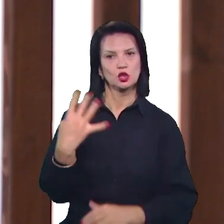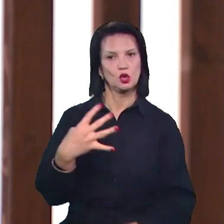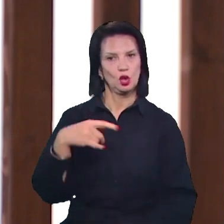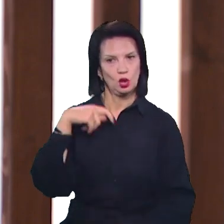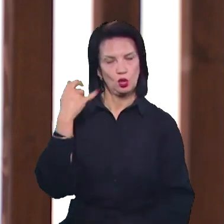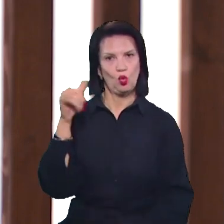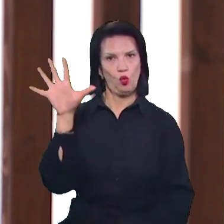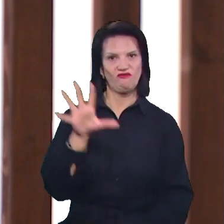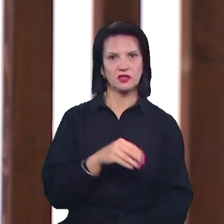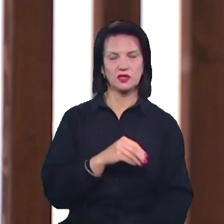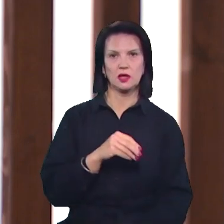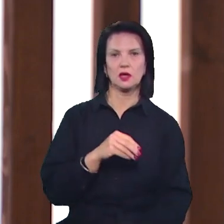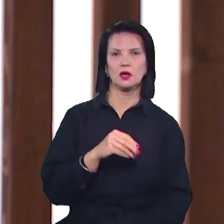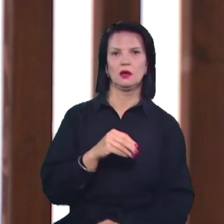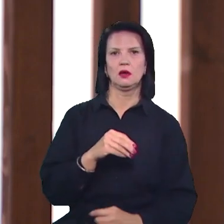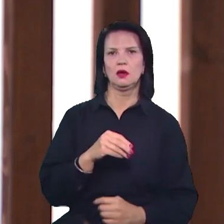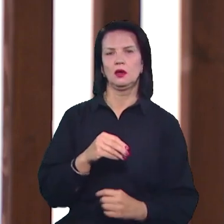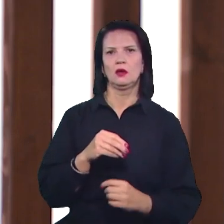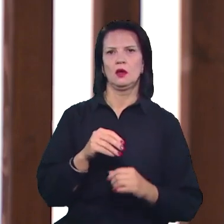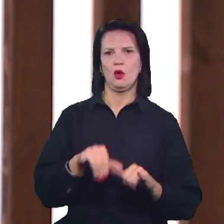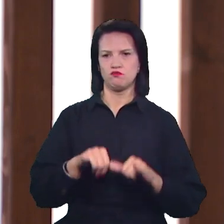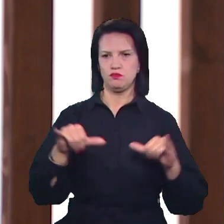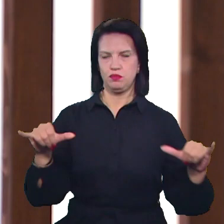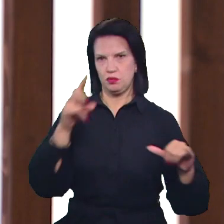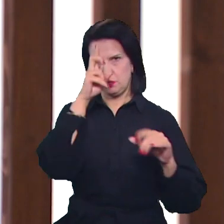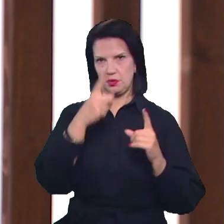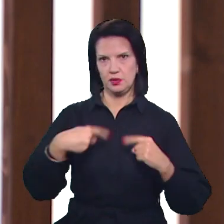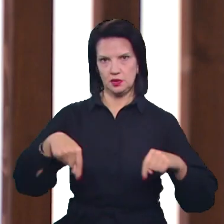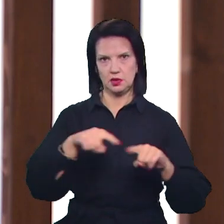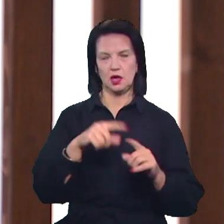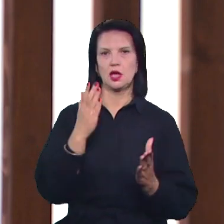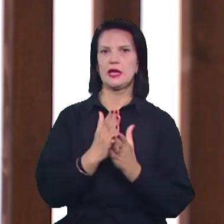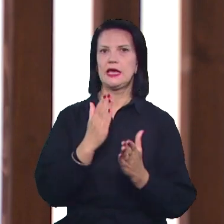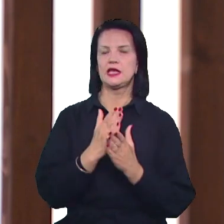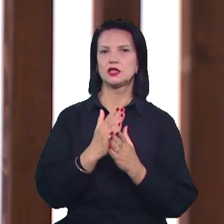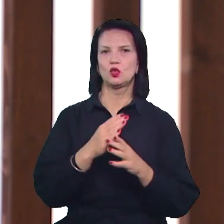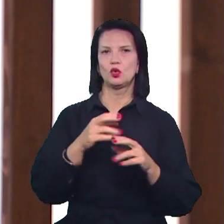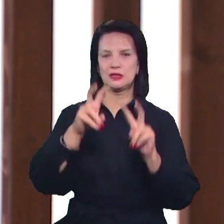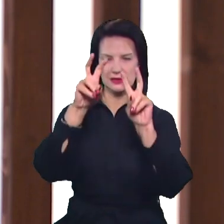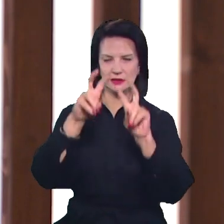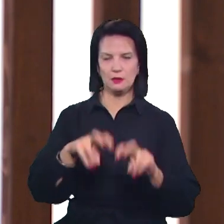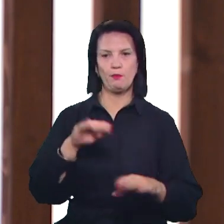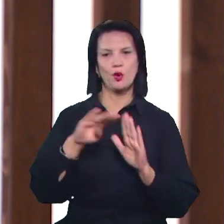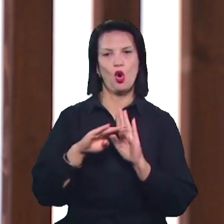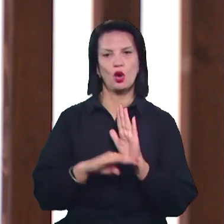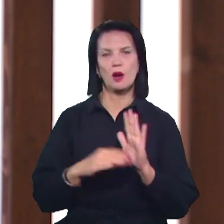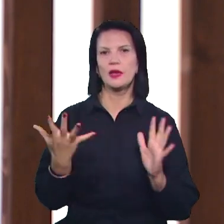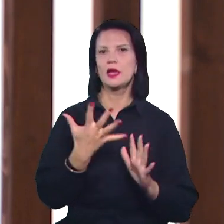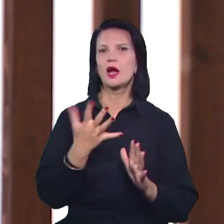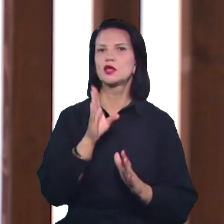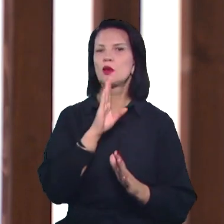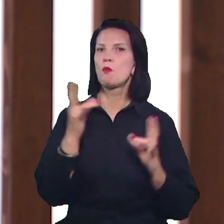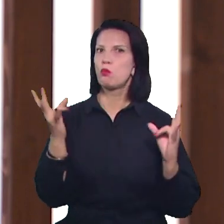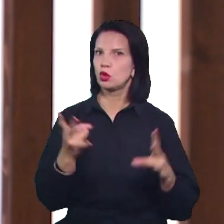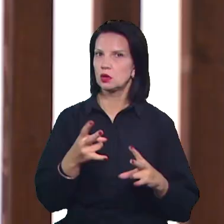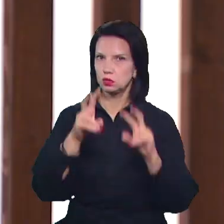всіх розвинутих і нерозвинутих странах існують скринінгові програми, коли жінки потребують вже